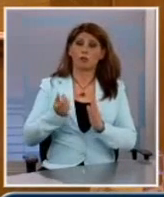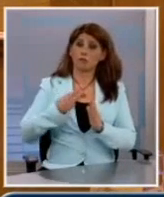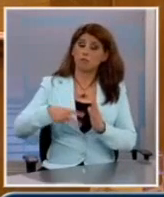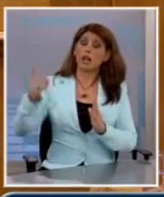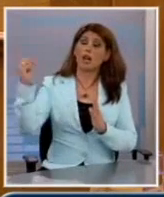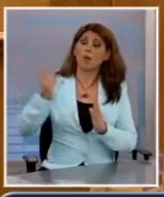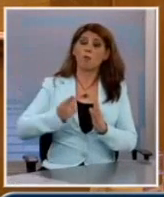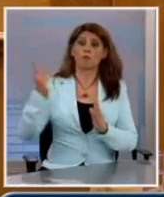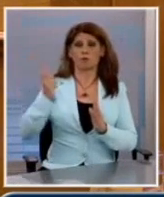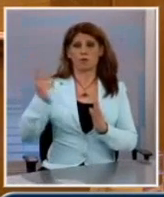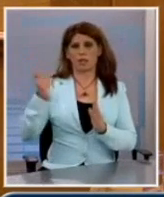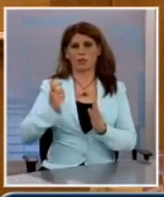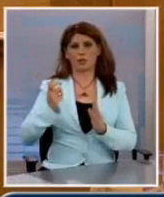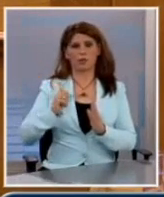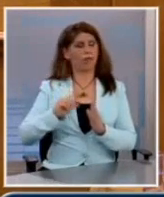των συνταξιούχων.